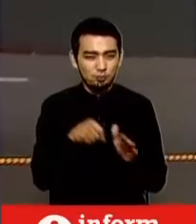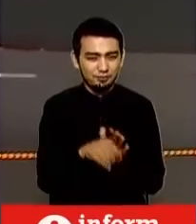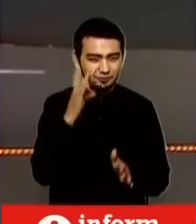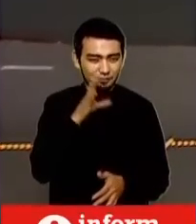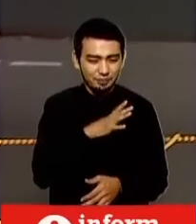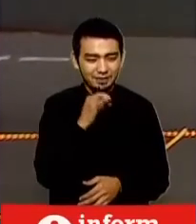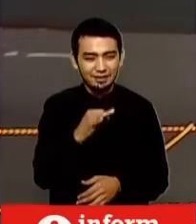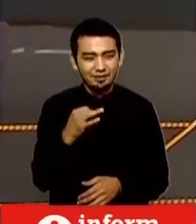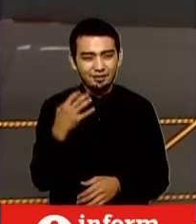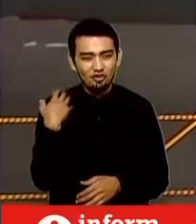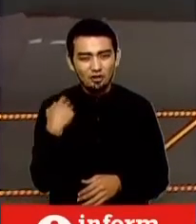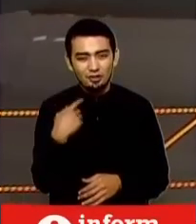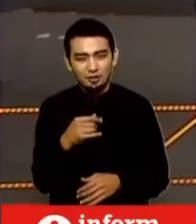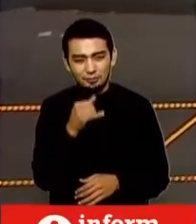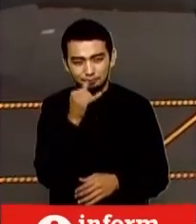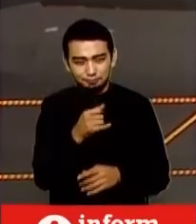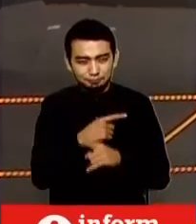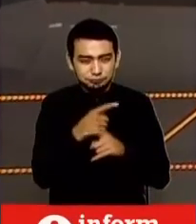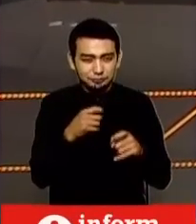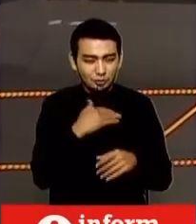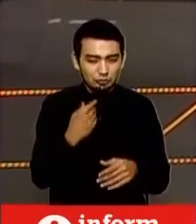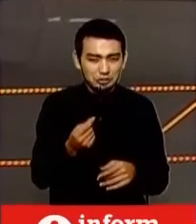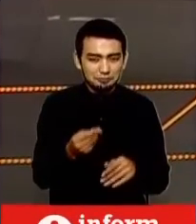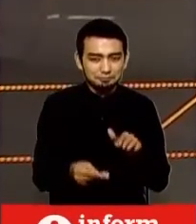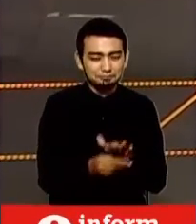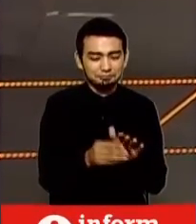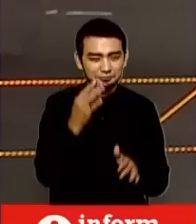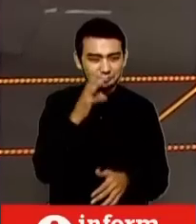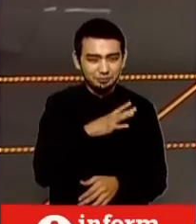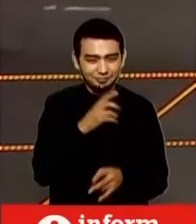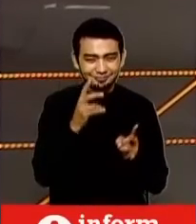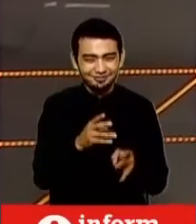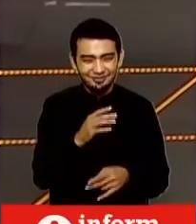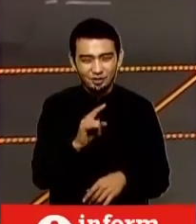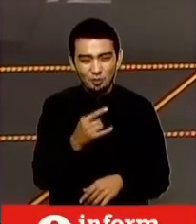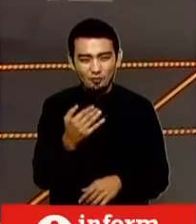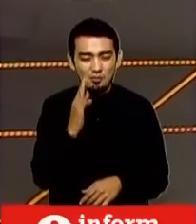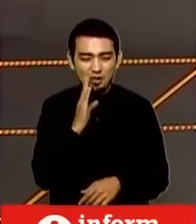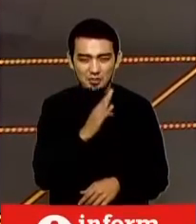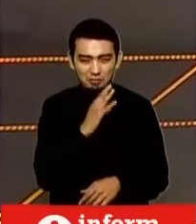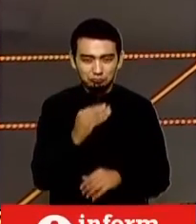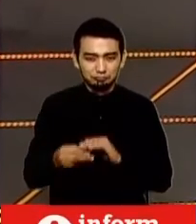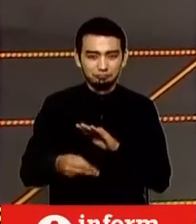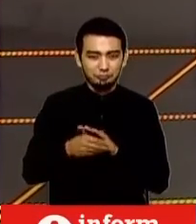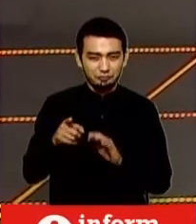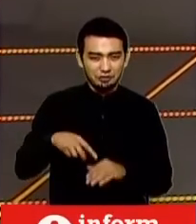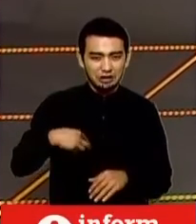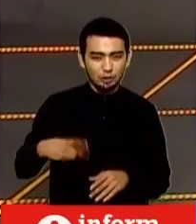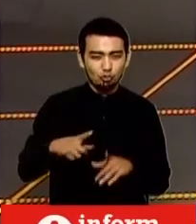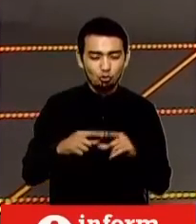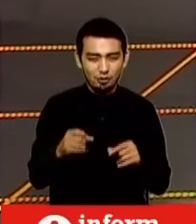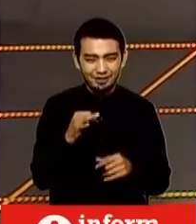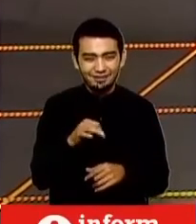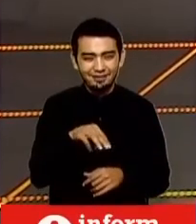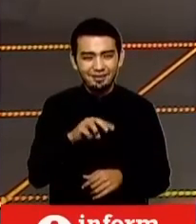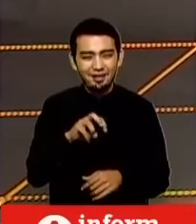бұл сұмдықты сыртқа шығармау үшін ақша ұсынды дейді жәбір көрген баланың анасы. Қазір Талғар ауданында болған жағдайға байланысты